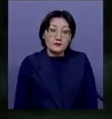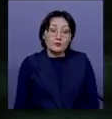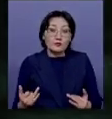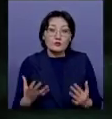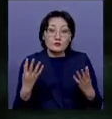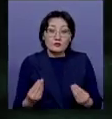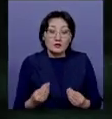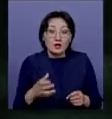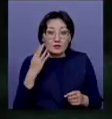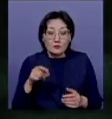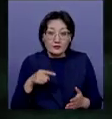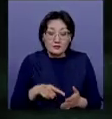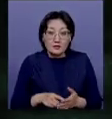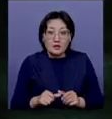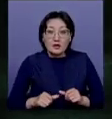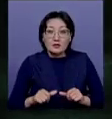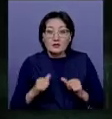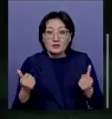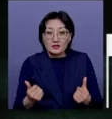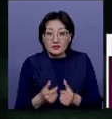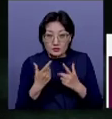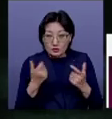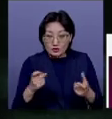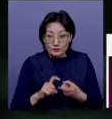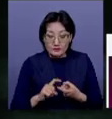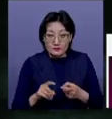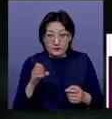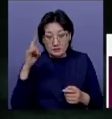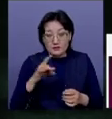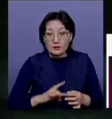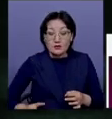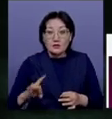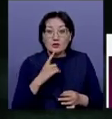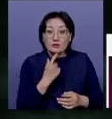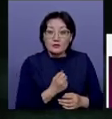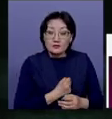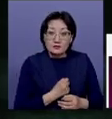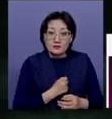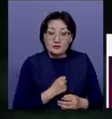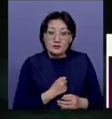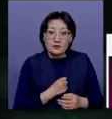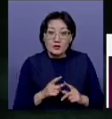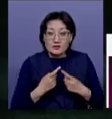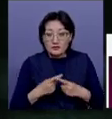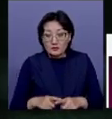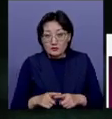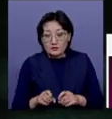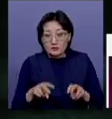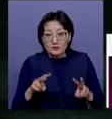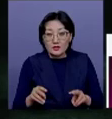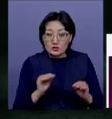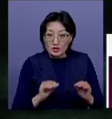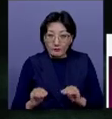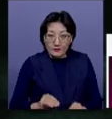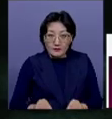Бүгінгі күнде Алматы қаласында карантин жариялауына байланысты Қазақстан Республикасының қарулы күштерінде әскери техникалар мен арнайы